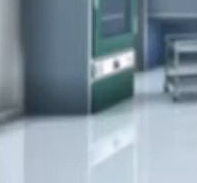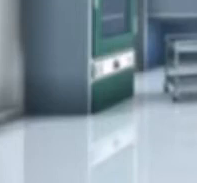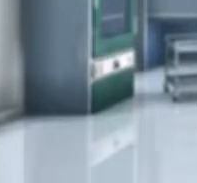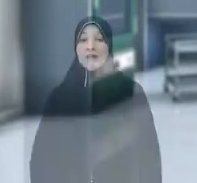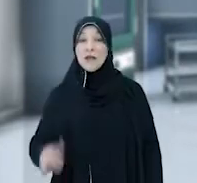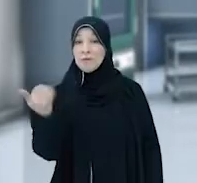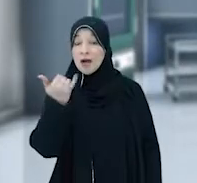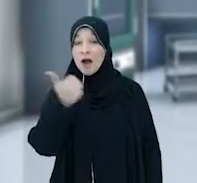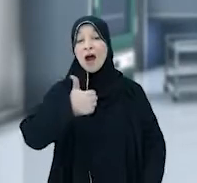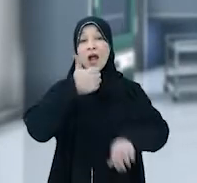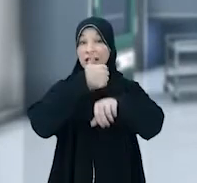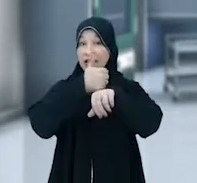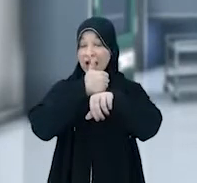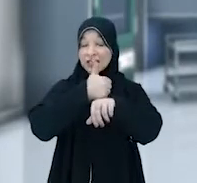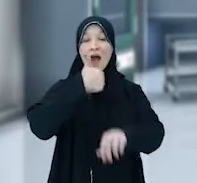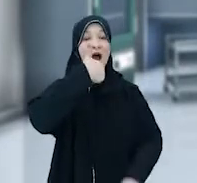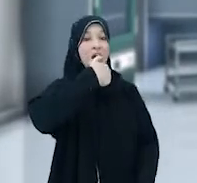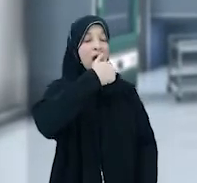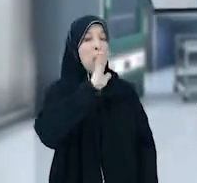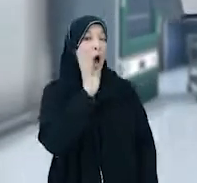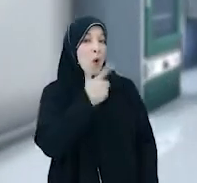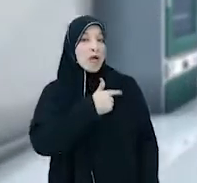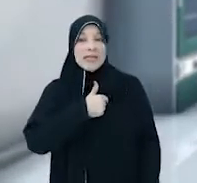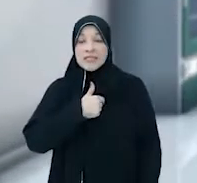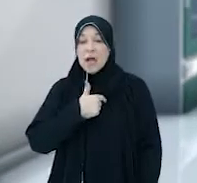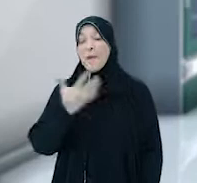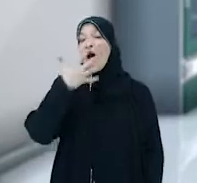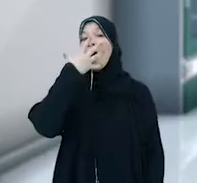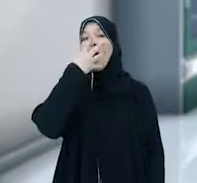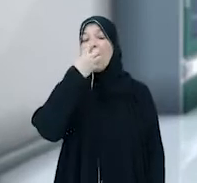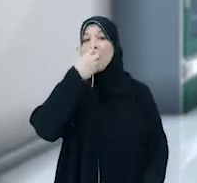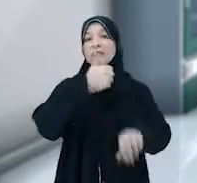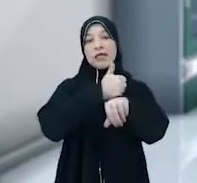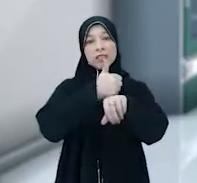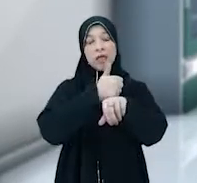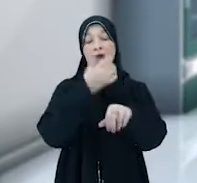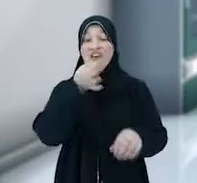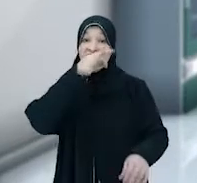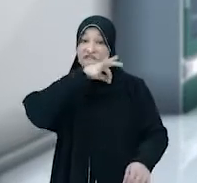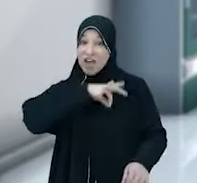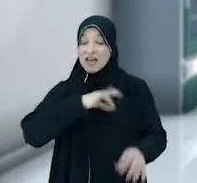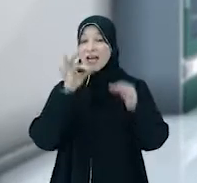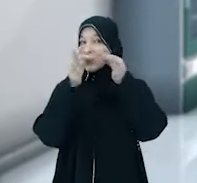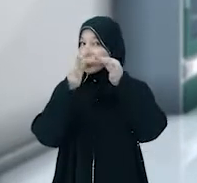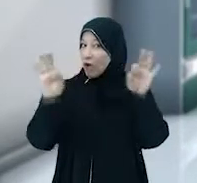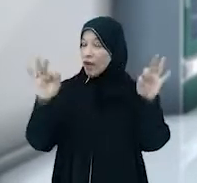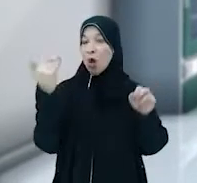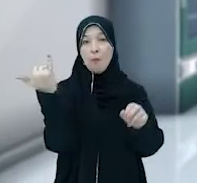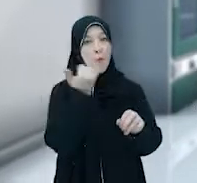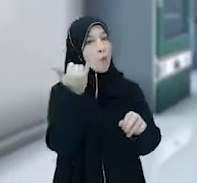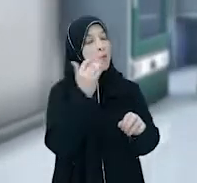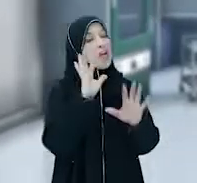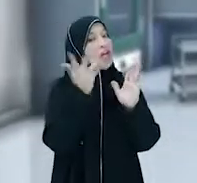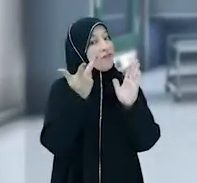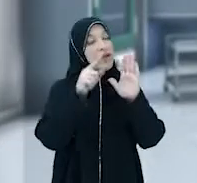عند استخدامك لجهاز البخاخ أو ما يسمى أيضا بجهاز الاستنشاق، ولكي تحصل على الفائدة المرجوة من الجهاز،